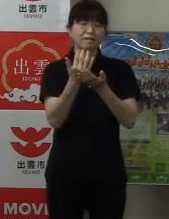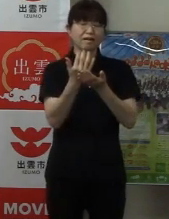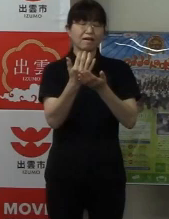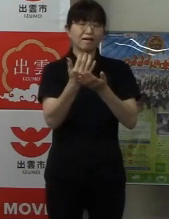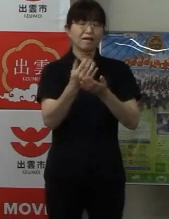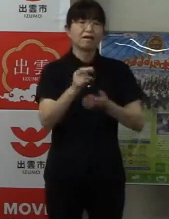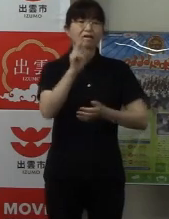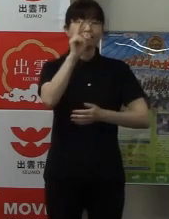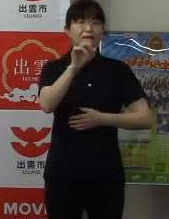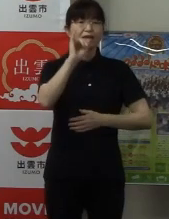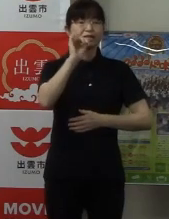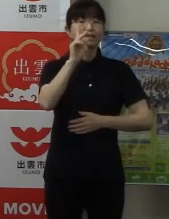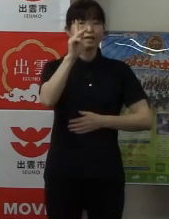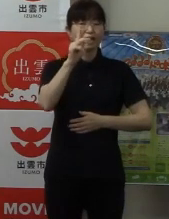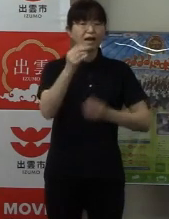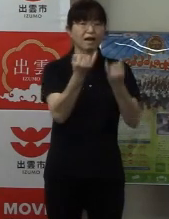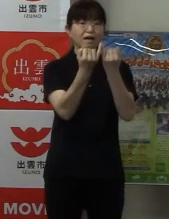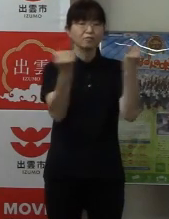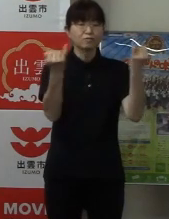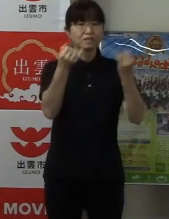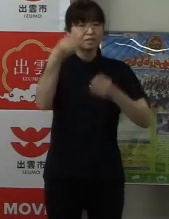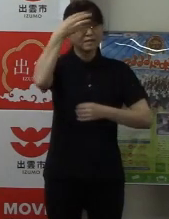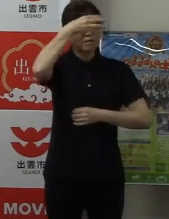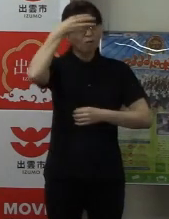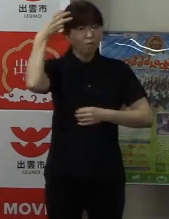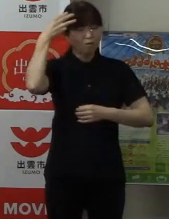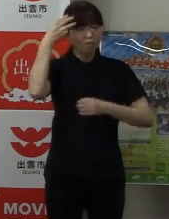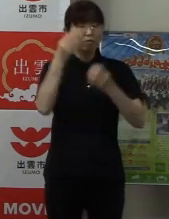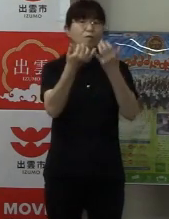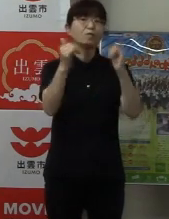華女子高等学校の皆さん方、